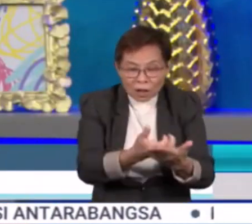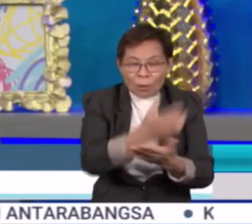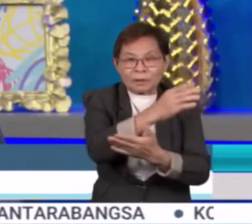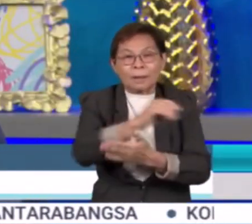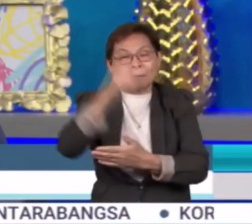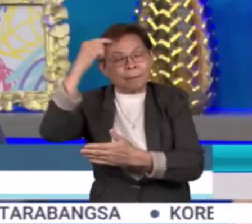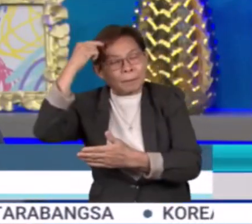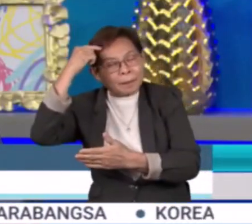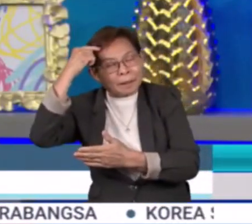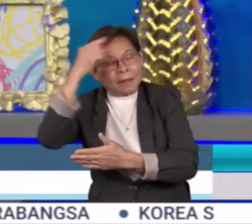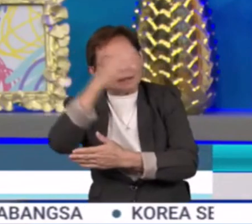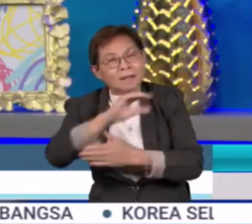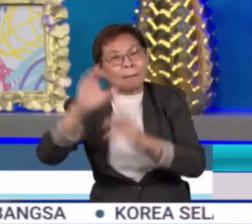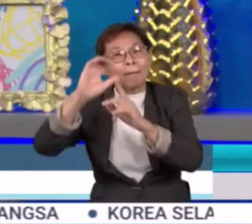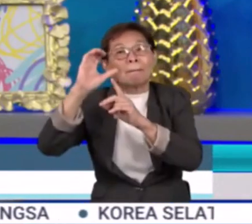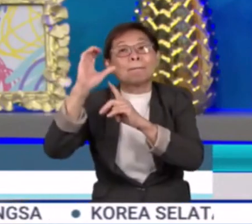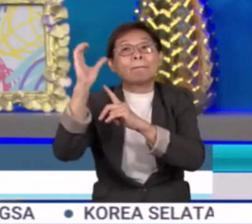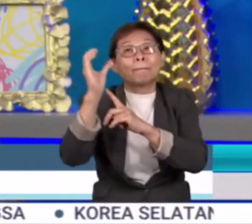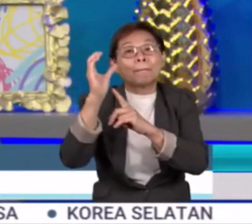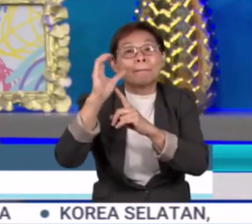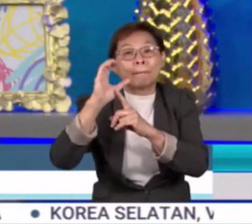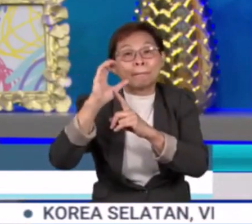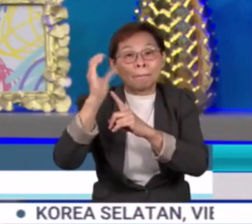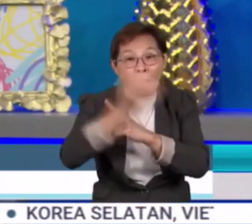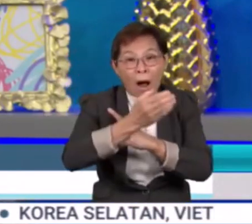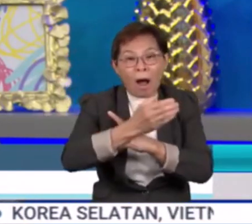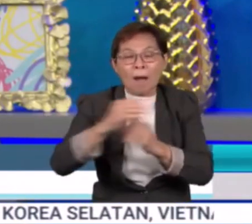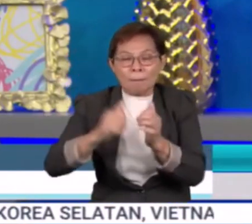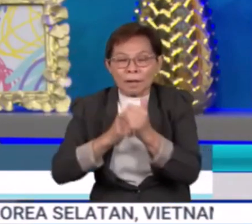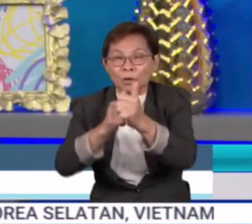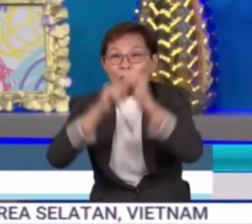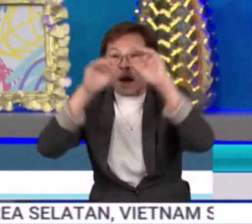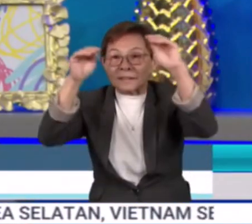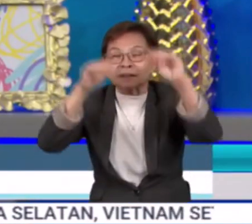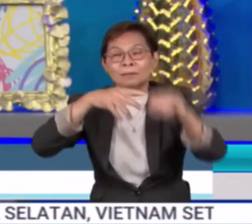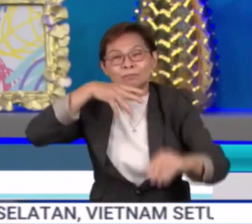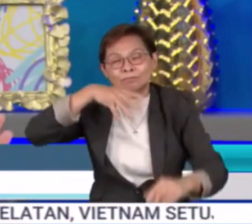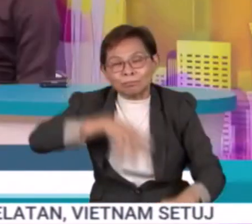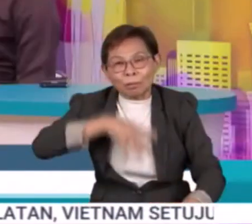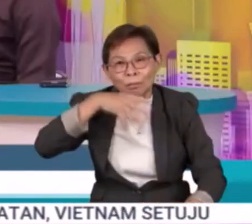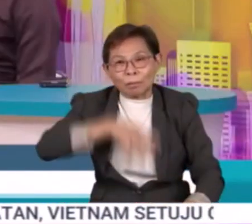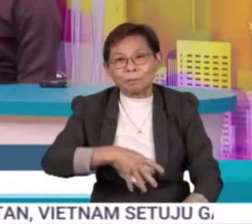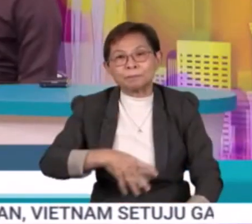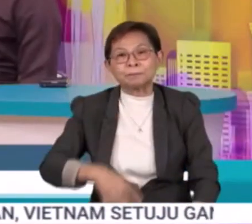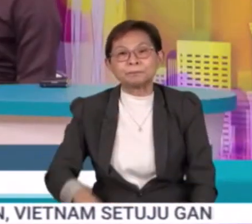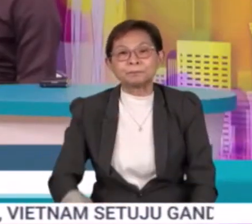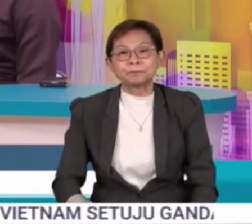malah pemikiran dan peradaban mengikut ajaran Nabi Muhammad sallallahu alaihi wasallam.